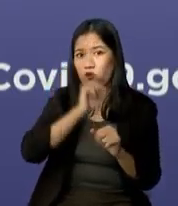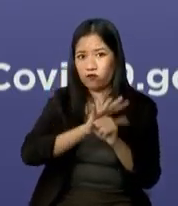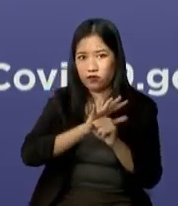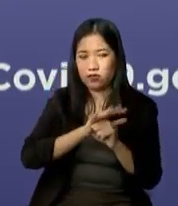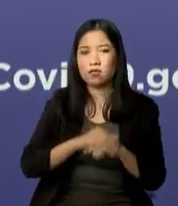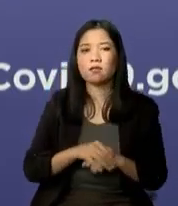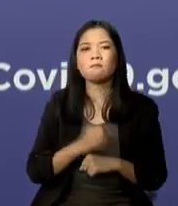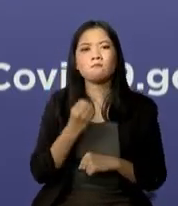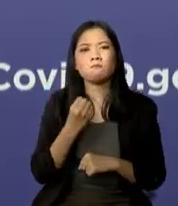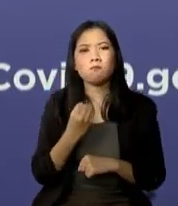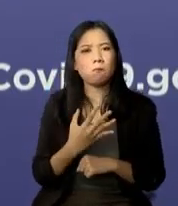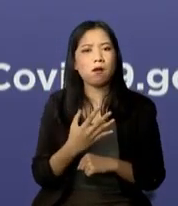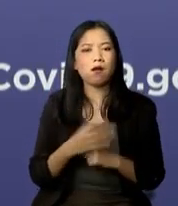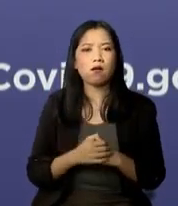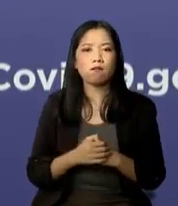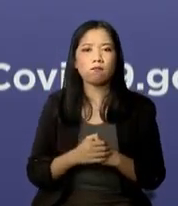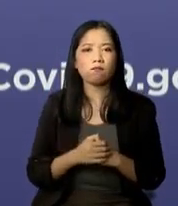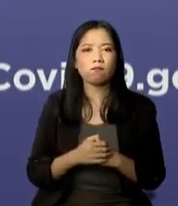COVID-19 sebanyak